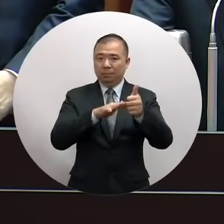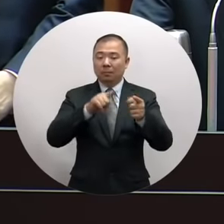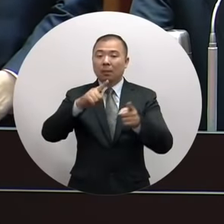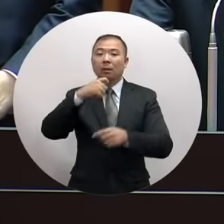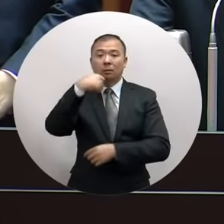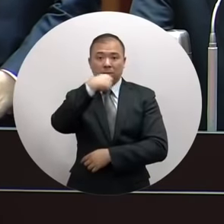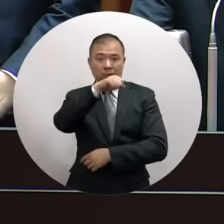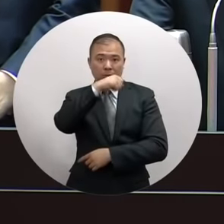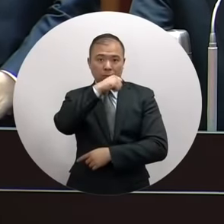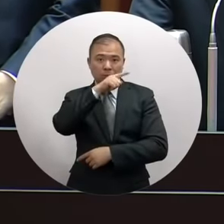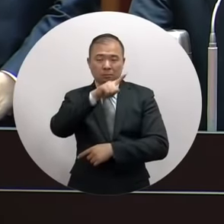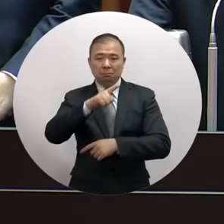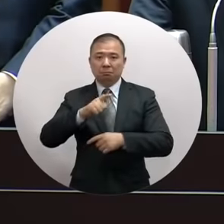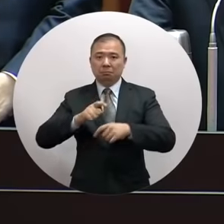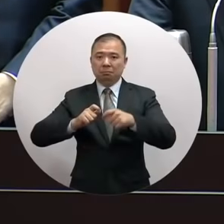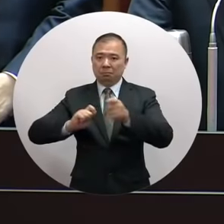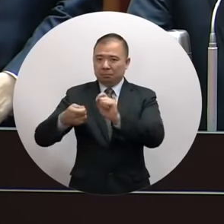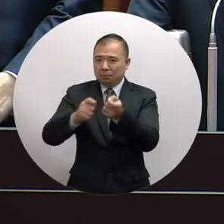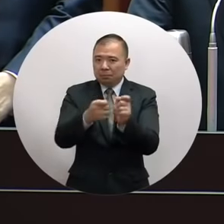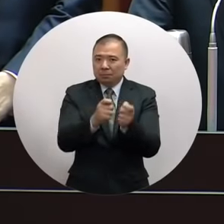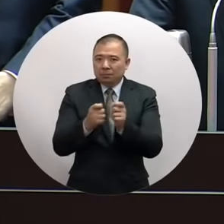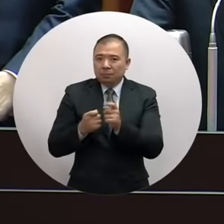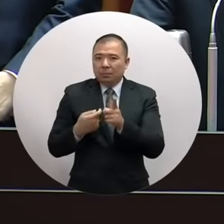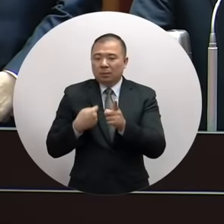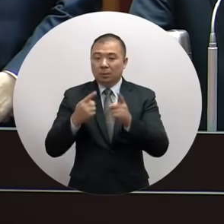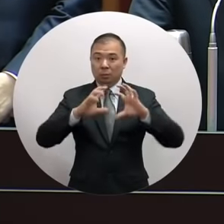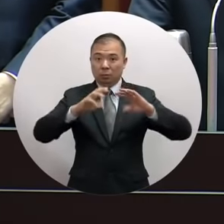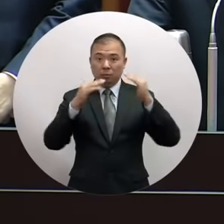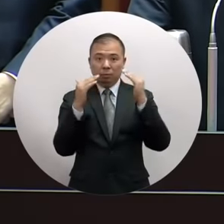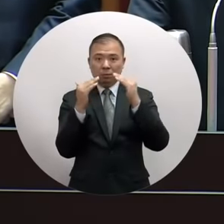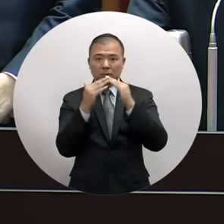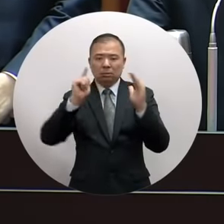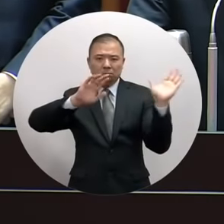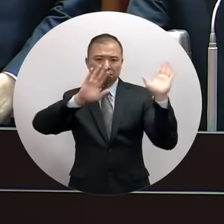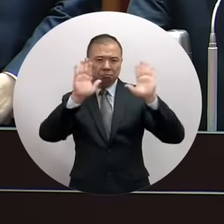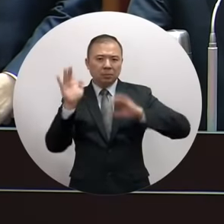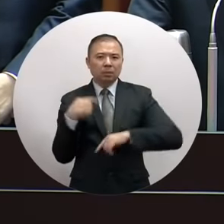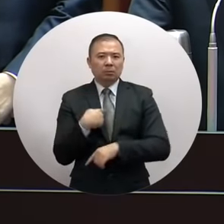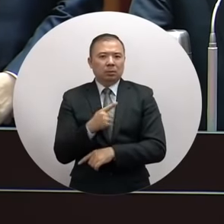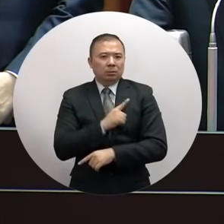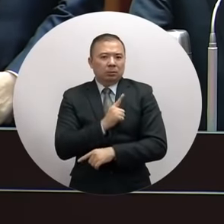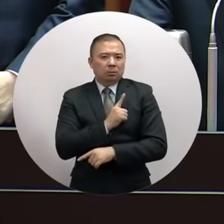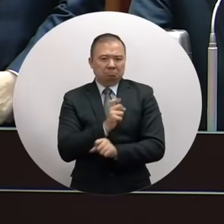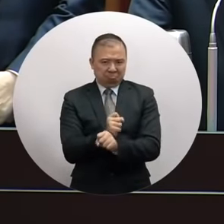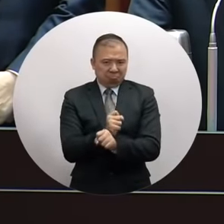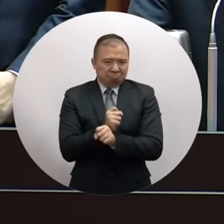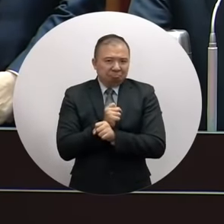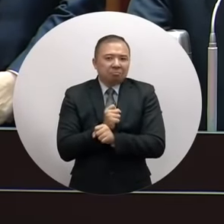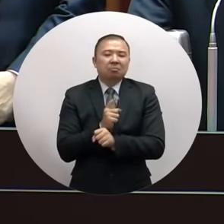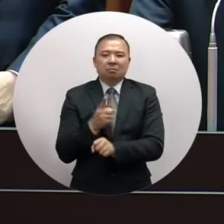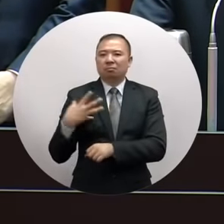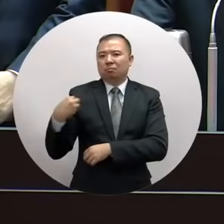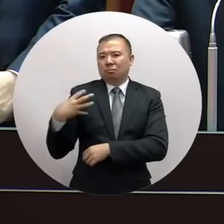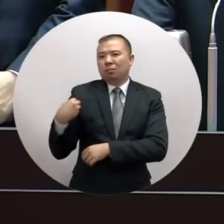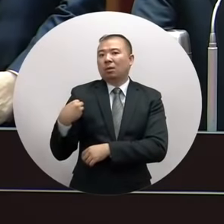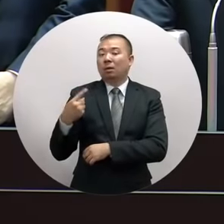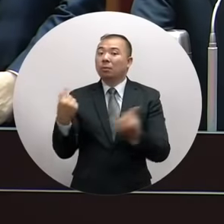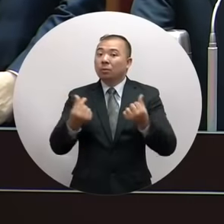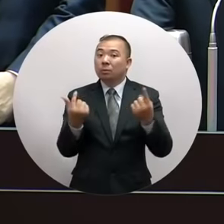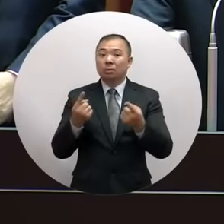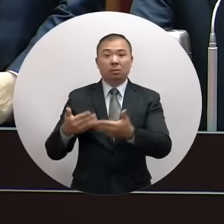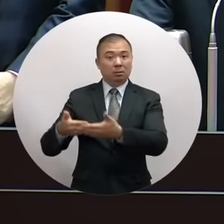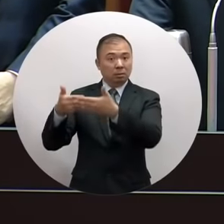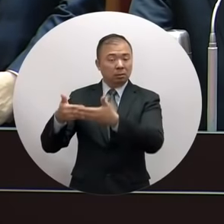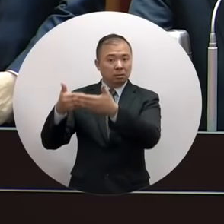湾周边各种情况都是严密的掌握， 是 包括对岸中